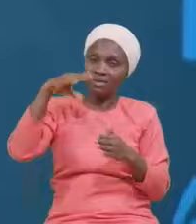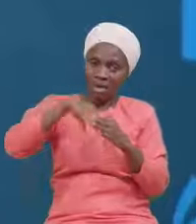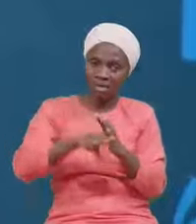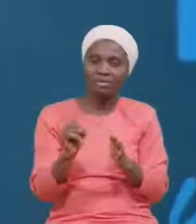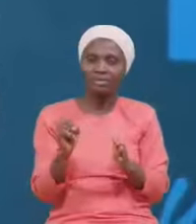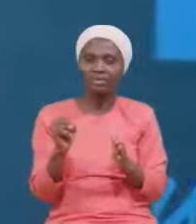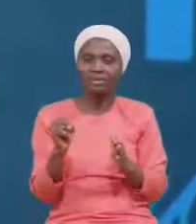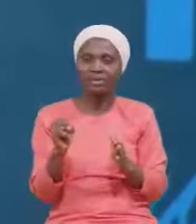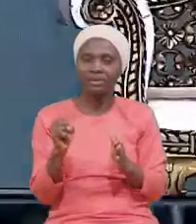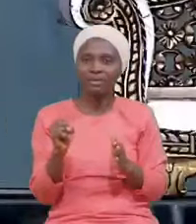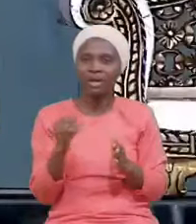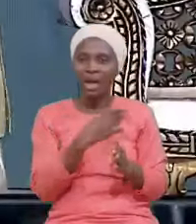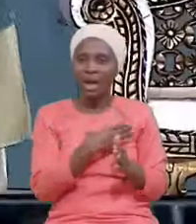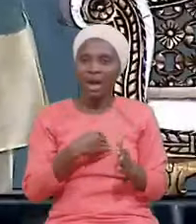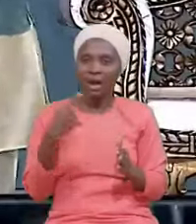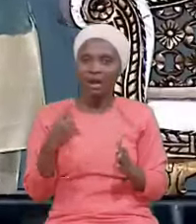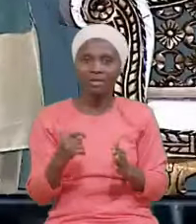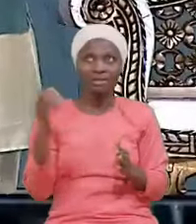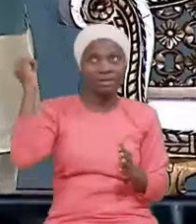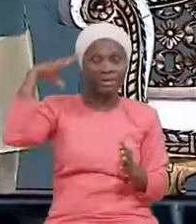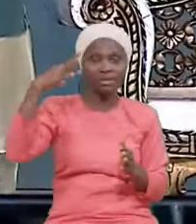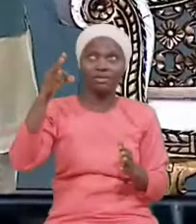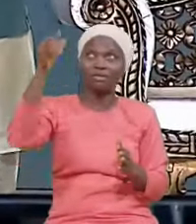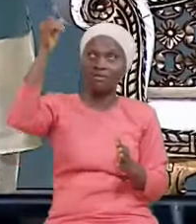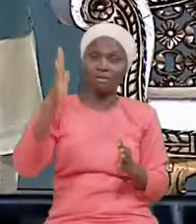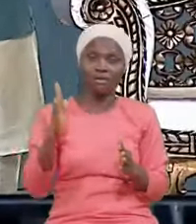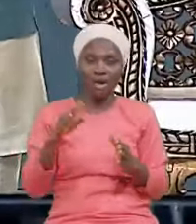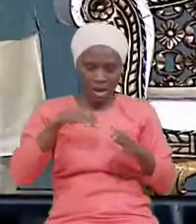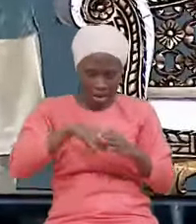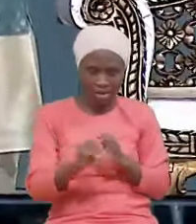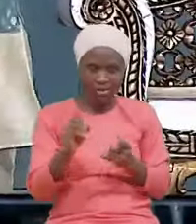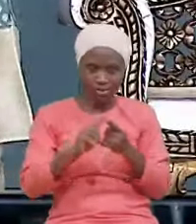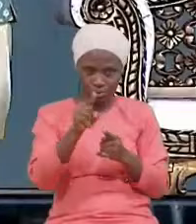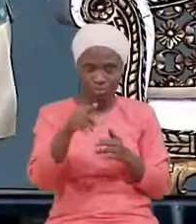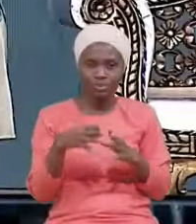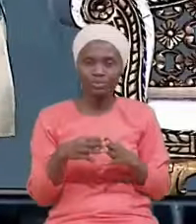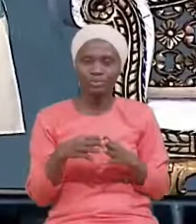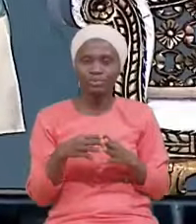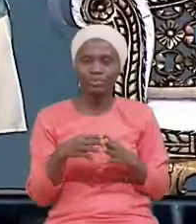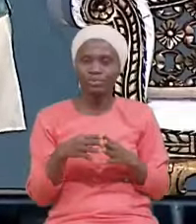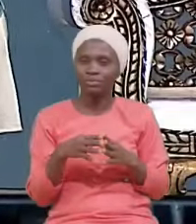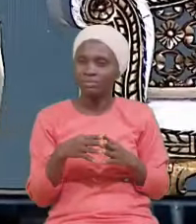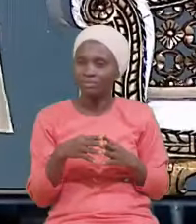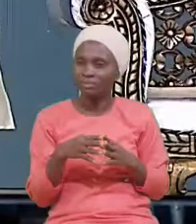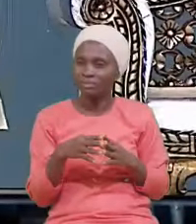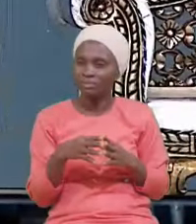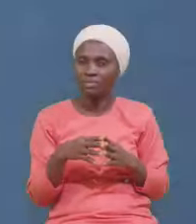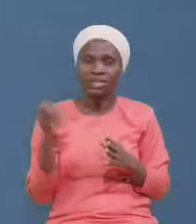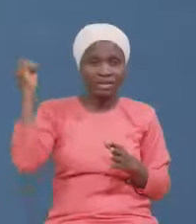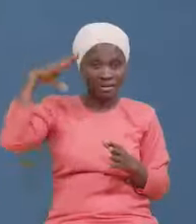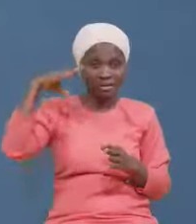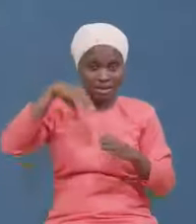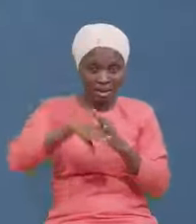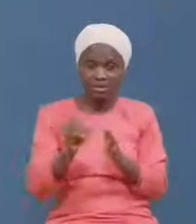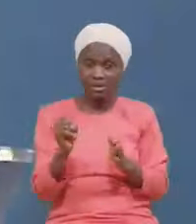ఆయన ప్రవేశిస్తాడు. And the grace of God enters into you. అప్పుడు దేవుని కృప మీలో ప్రవేశిస్తుంది. Grace enters.